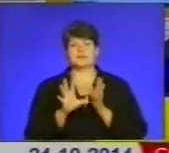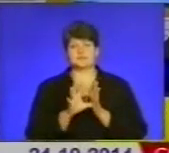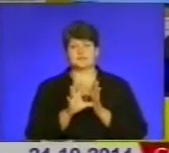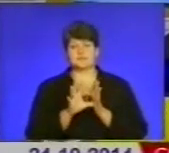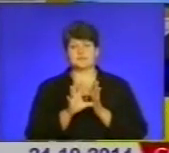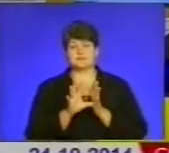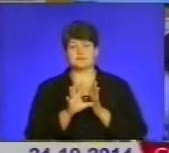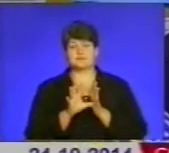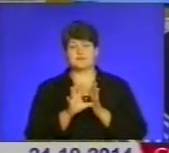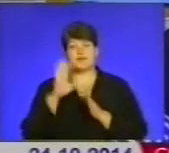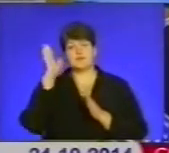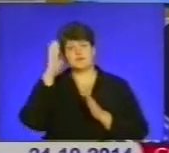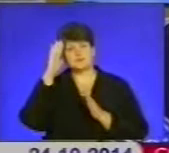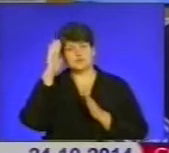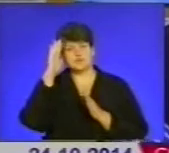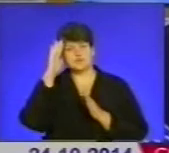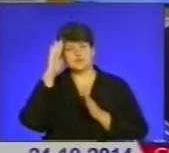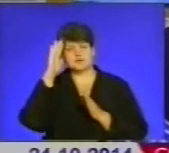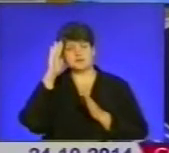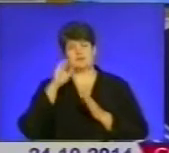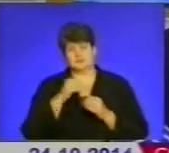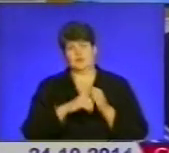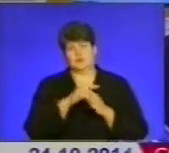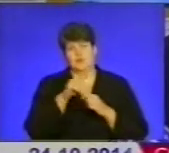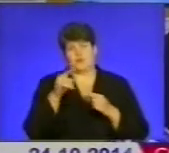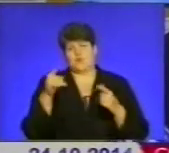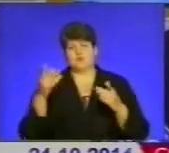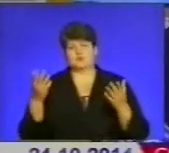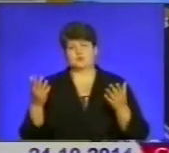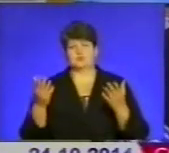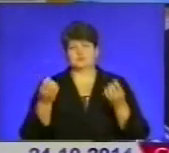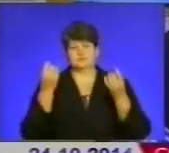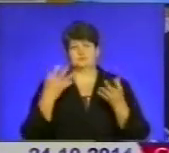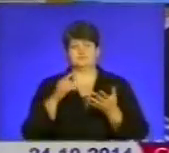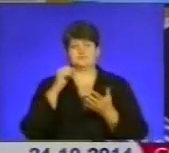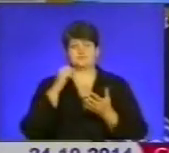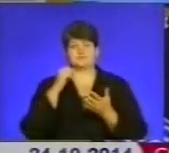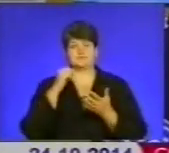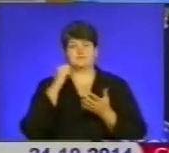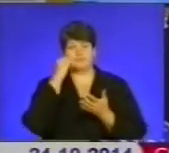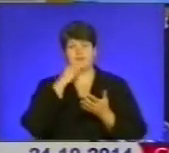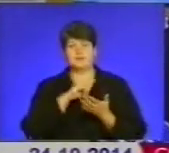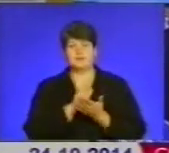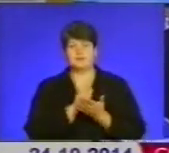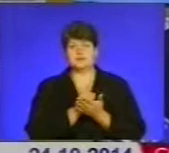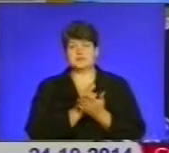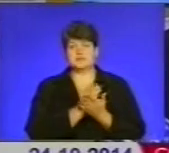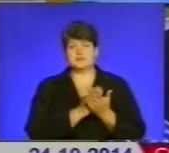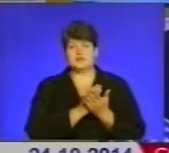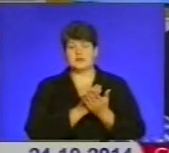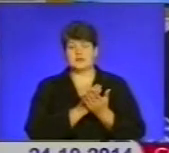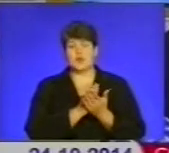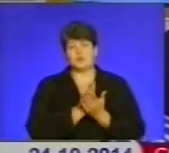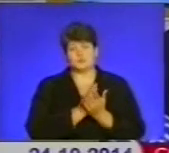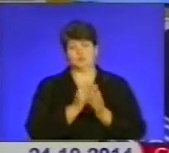електроенергію, на водопостачання. Тут так кожному пенсіонерові обслуговують досить